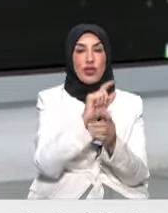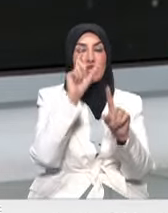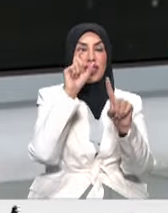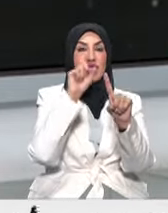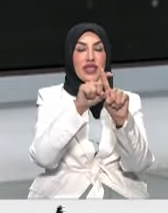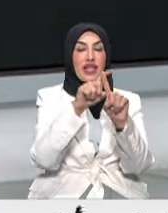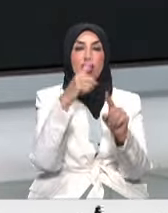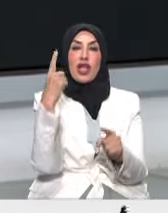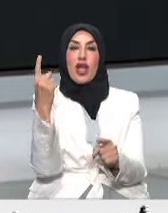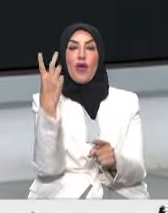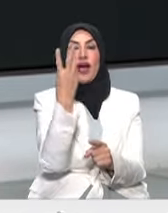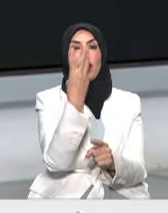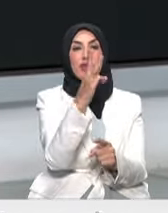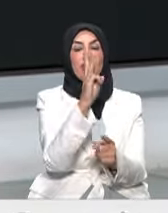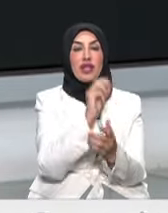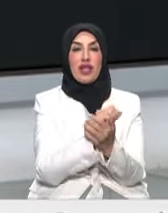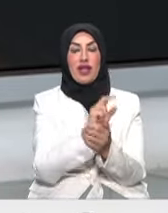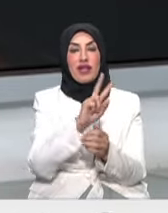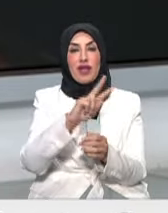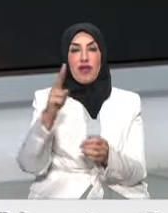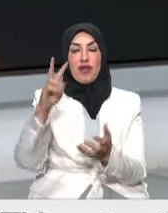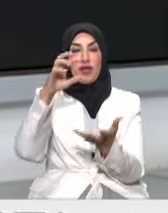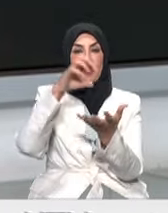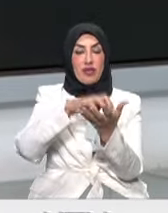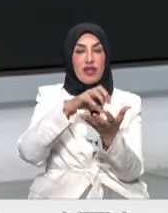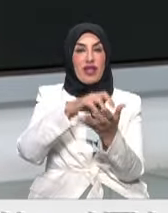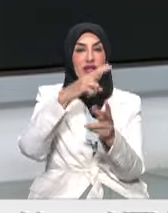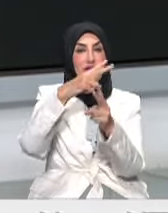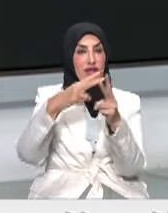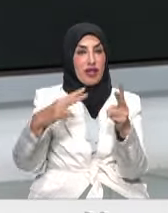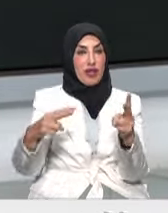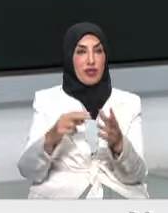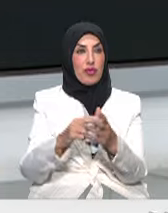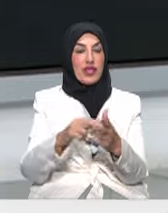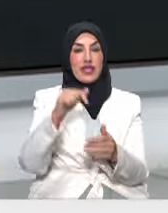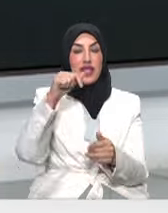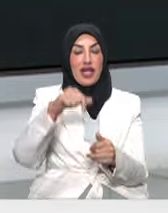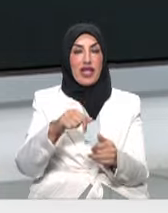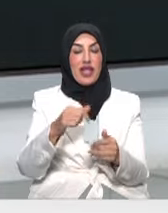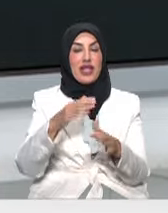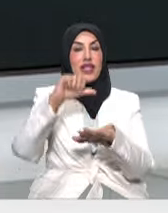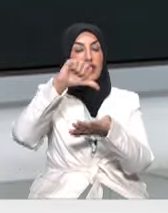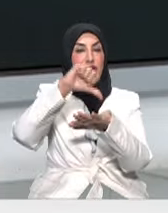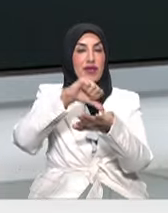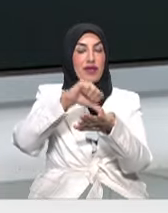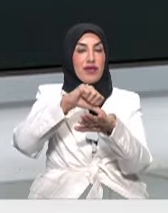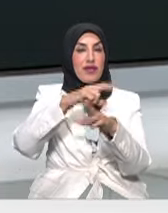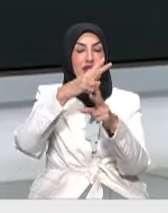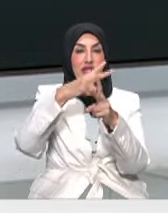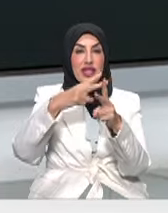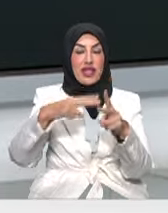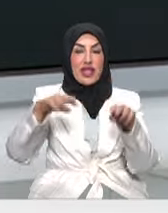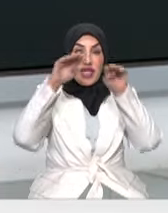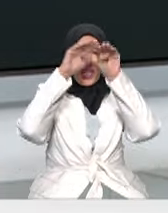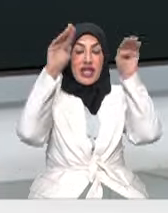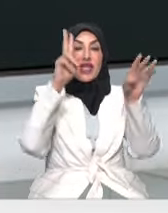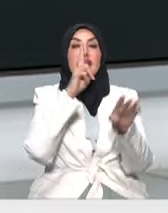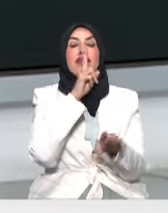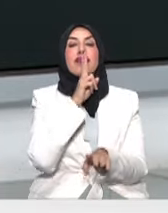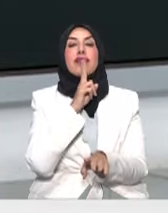إلى 31 درجة مئوية في مختلف مناطق البلاد. الأجواء الحالية في مدينة الكويت وضواحيها، السماء صافية بشكل